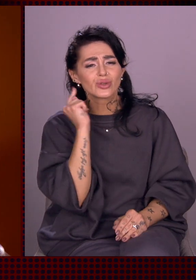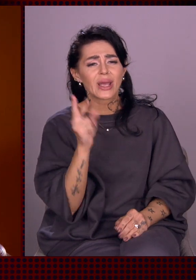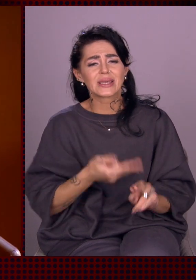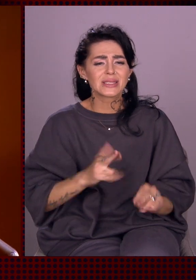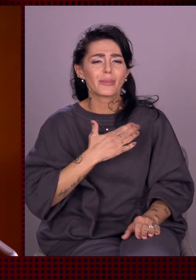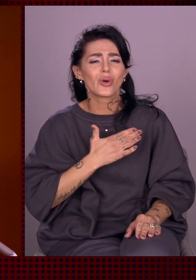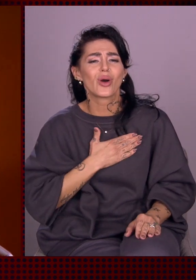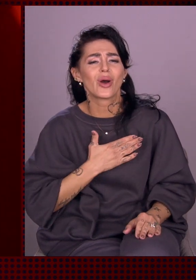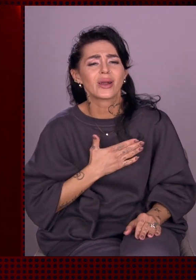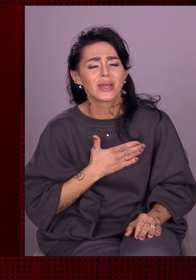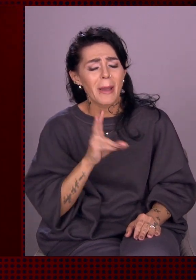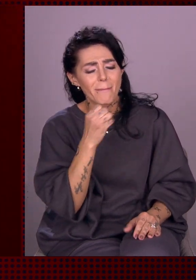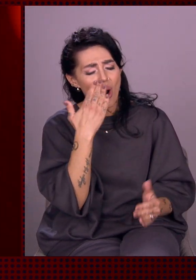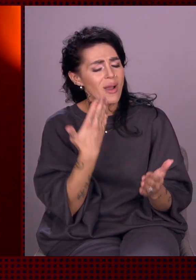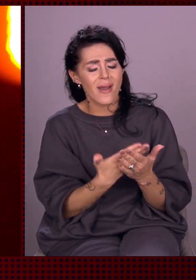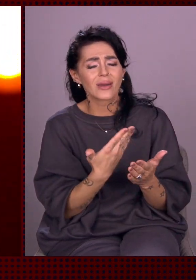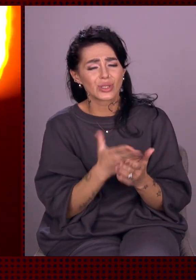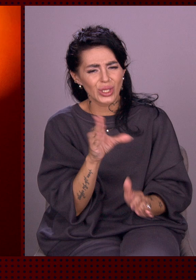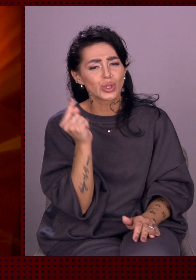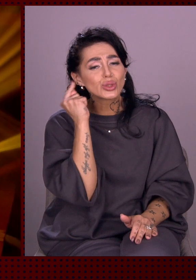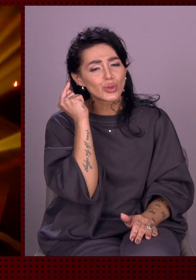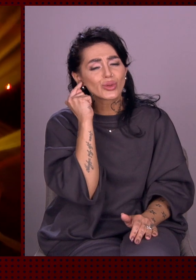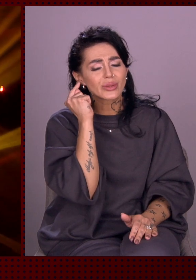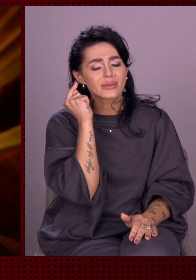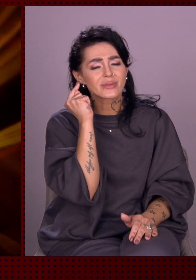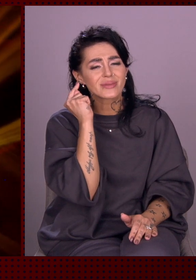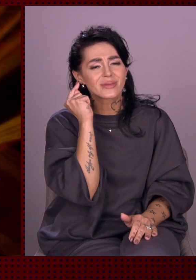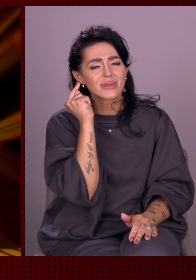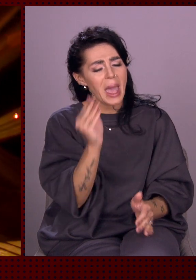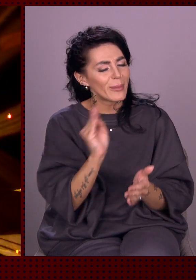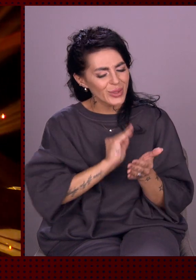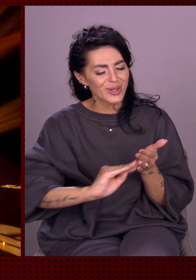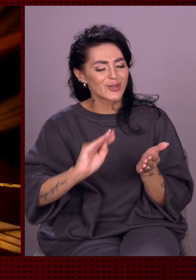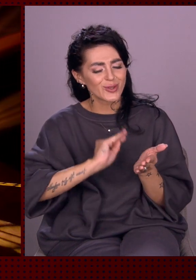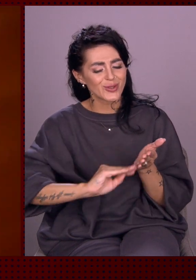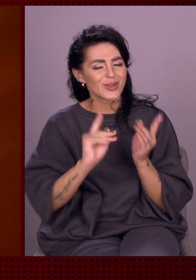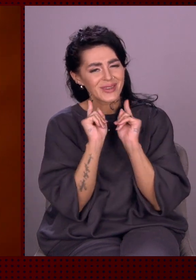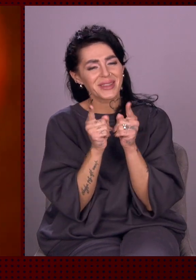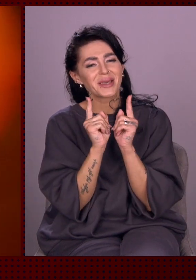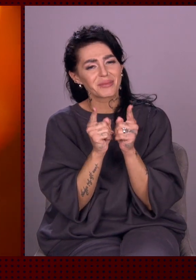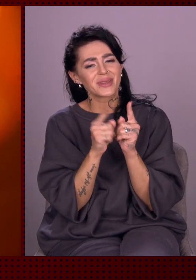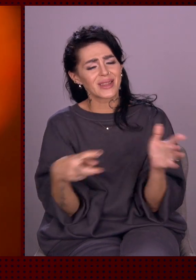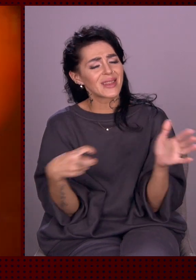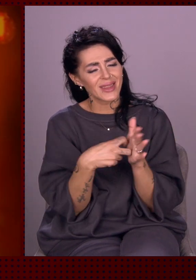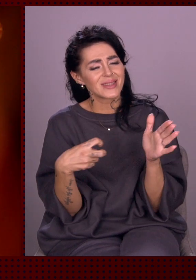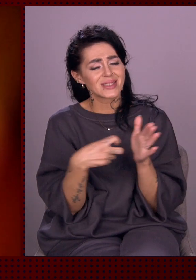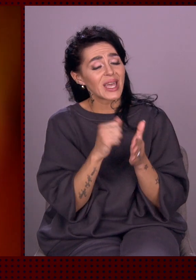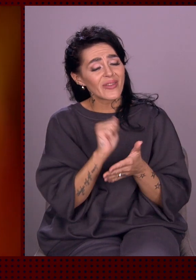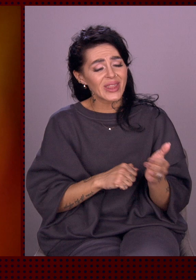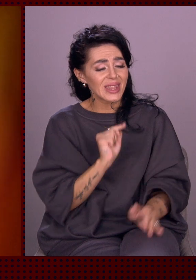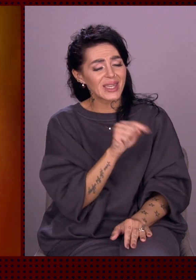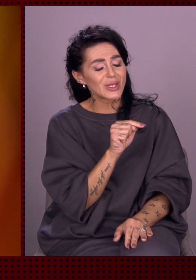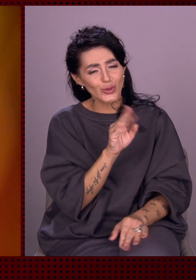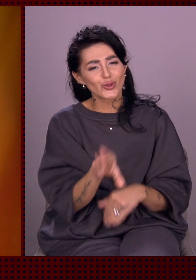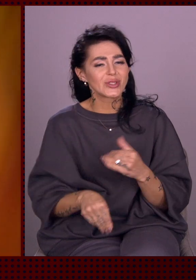сплін, покажи, чуєш чи. Пишу тобі листа від тієї, що